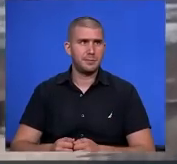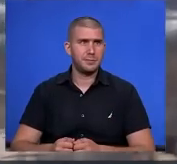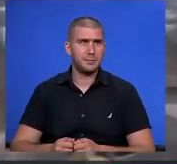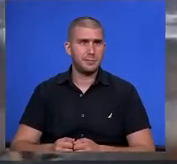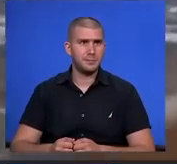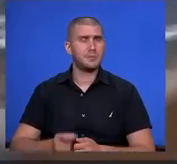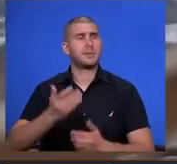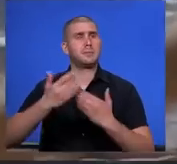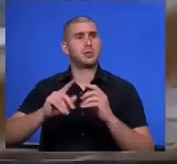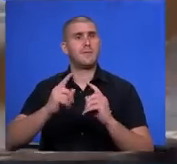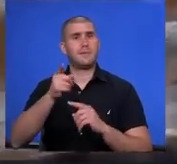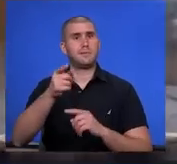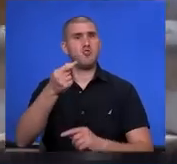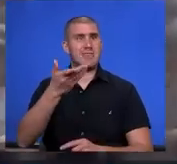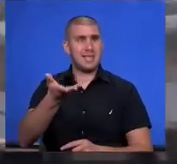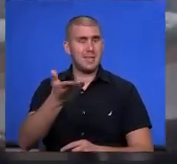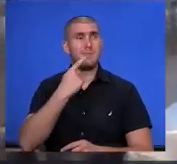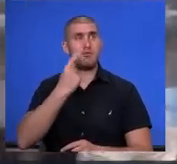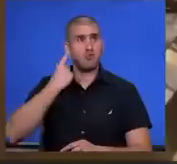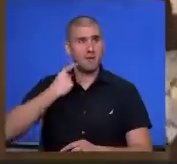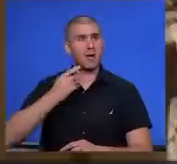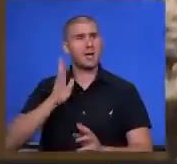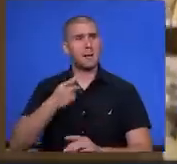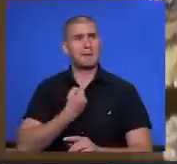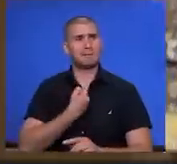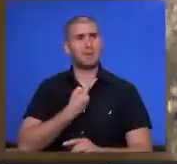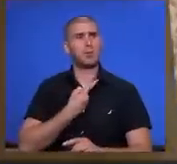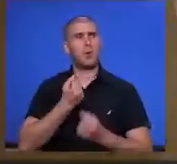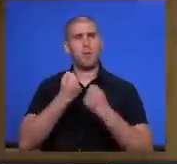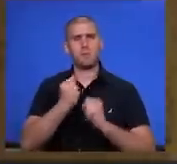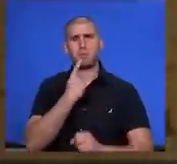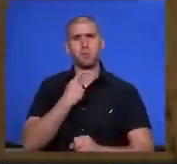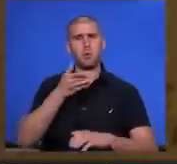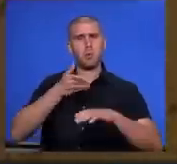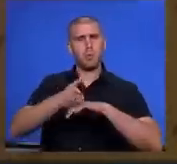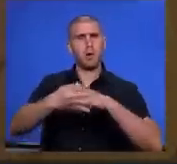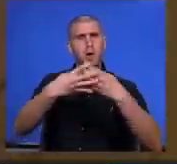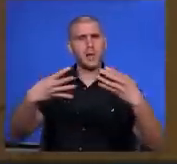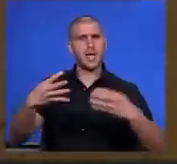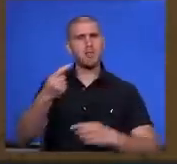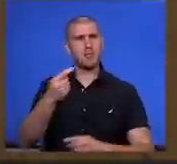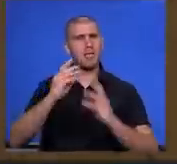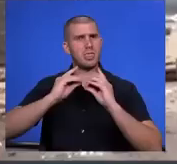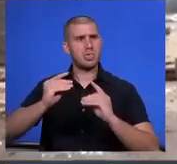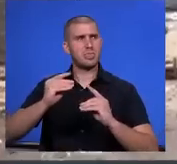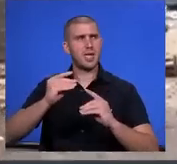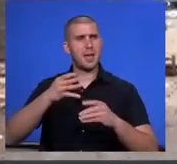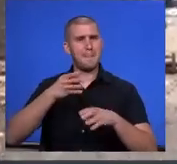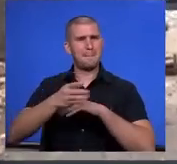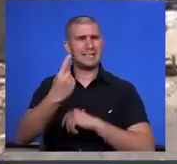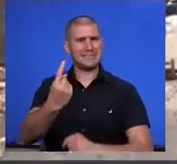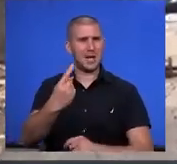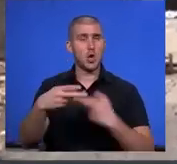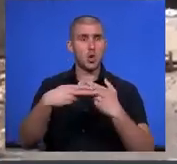המקור יוצא פה מג'נין. בשנה שעברה חצינו גם אנחנו חופשי חופשי את הגדר לכיוון ג'נין, דרך הפרצה הזאת